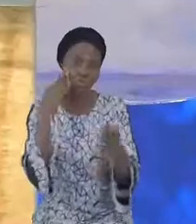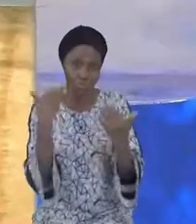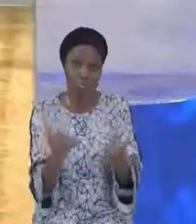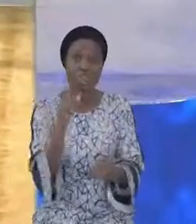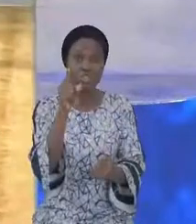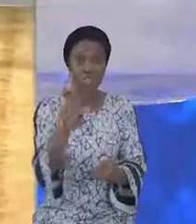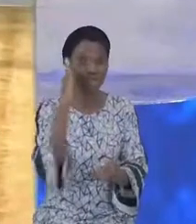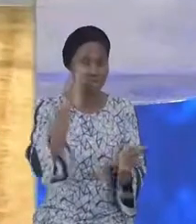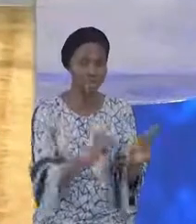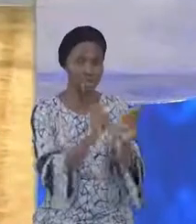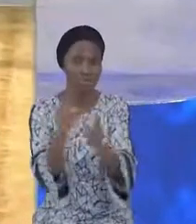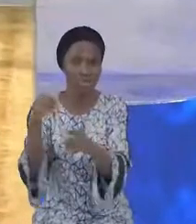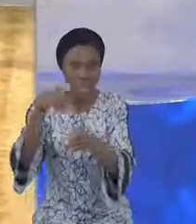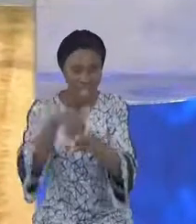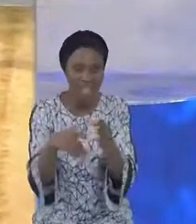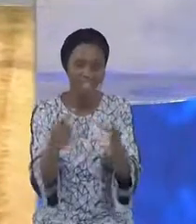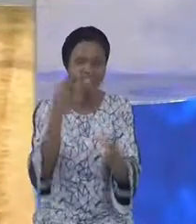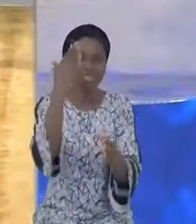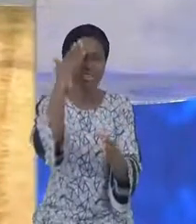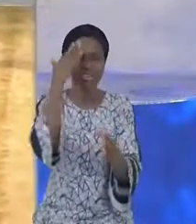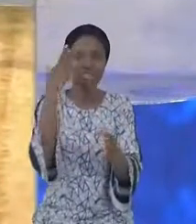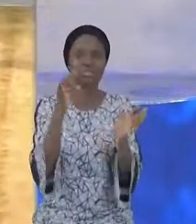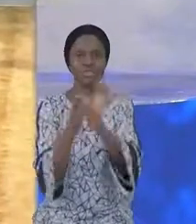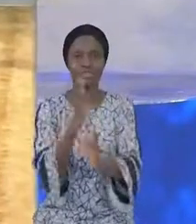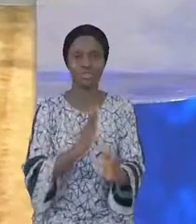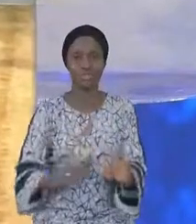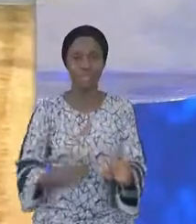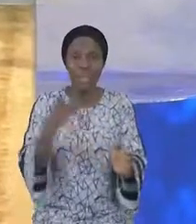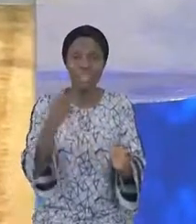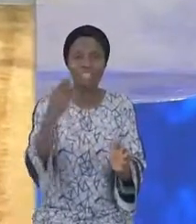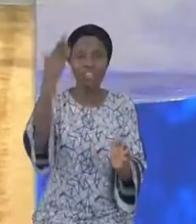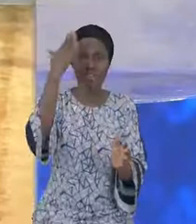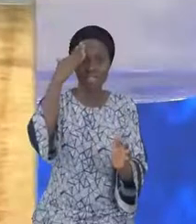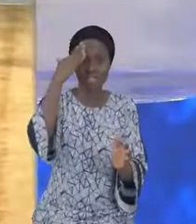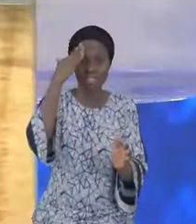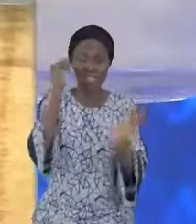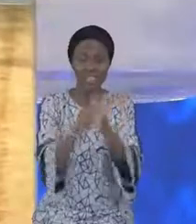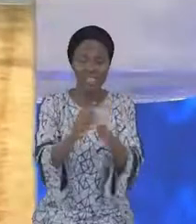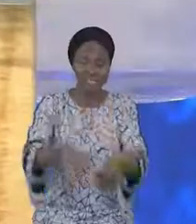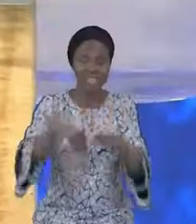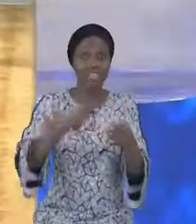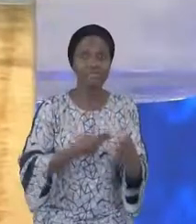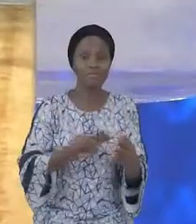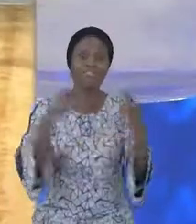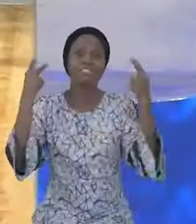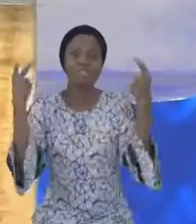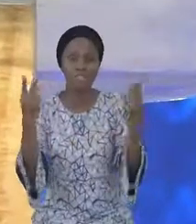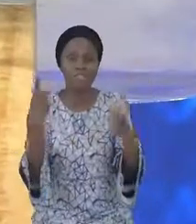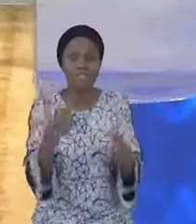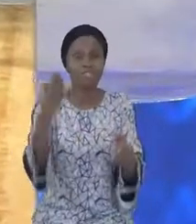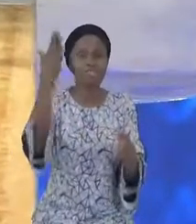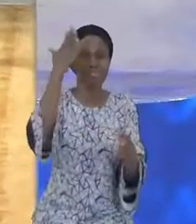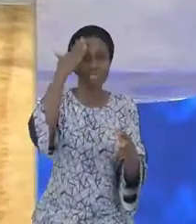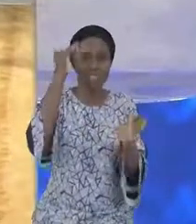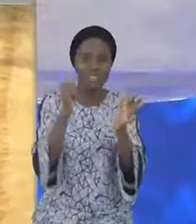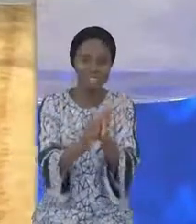vous allez partir avec la connaissance du Seigneur Jésus-Christ. La connaissance qui nous donne la victoire, la connaissance qui nous donne la